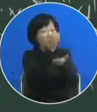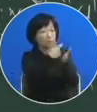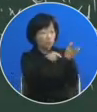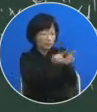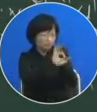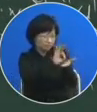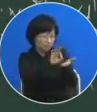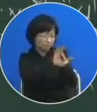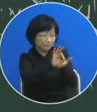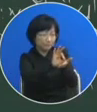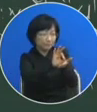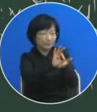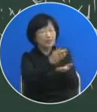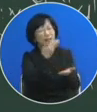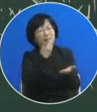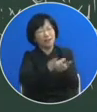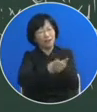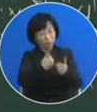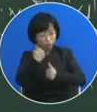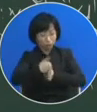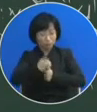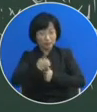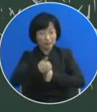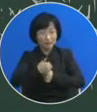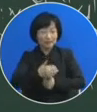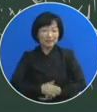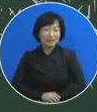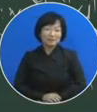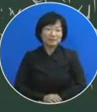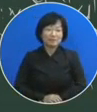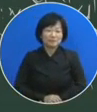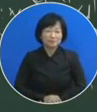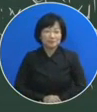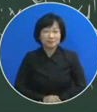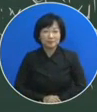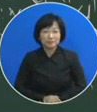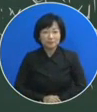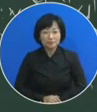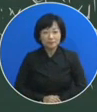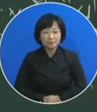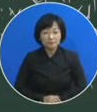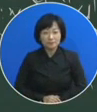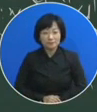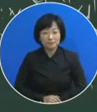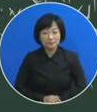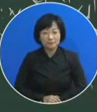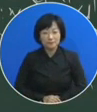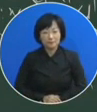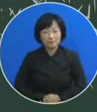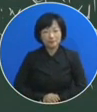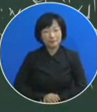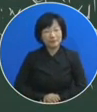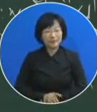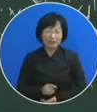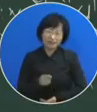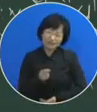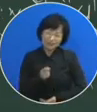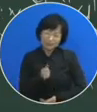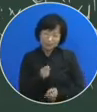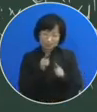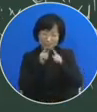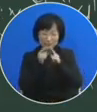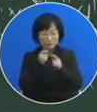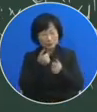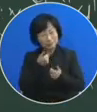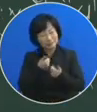offering. 참 나쁜 얘기는 믿음 좋은 얘기인데 이분이 조금 좀 그래요 좀 많이 그래요. It's not a bad thing, but it was